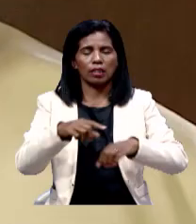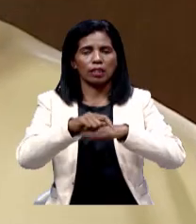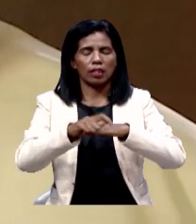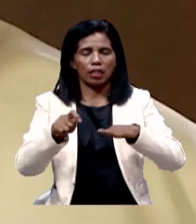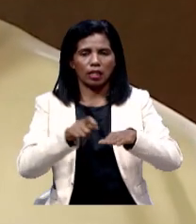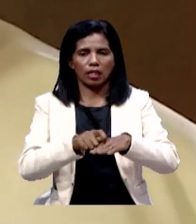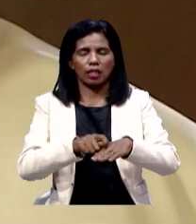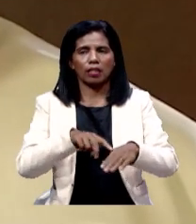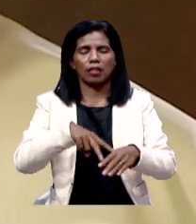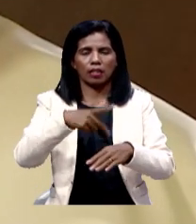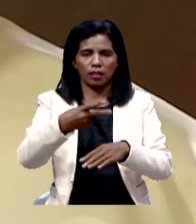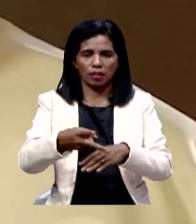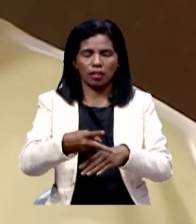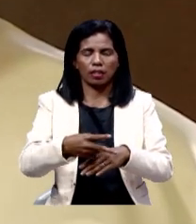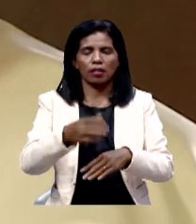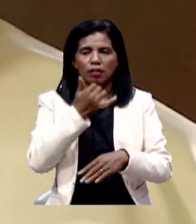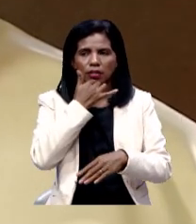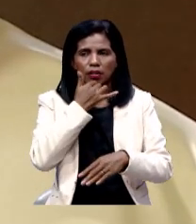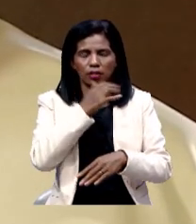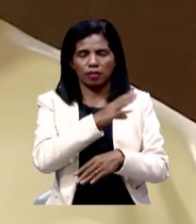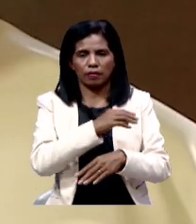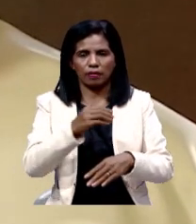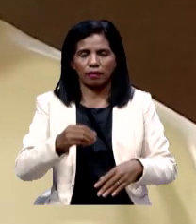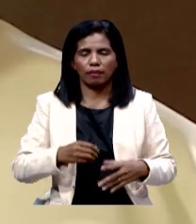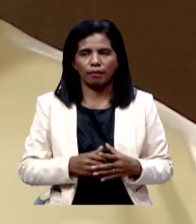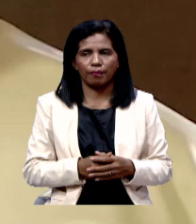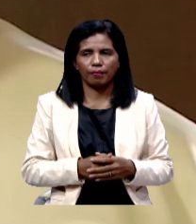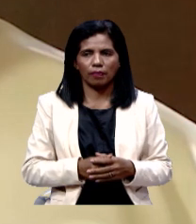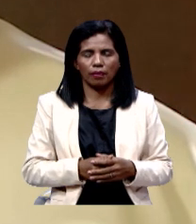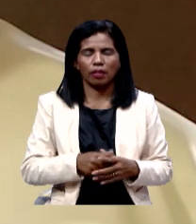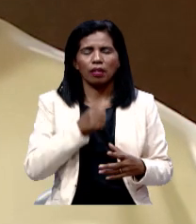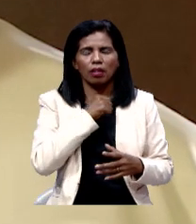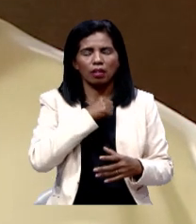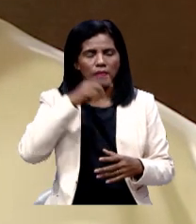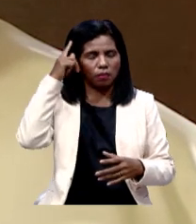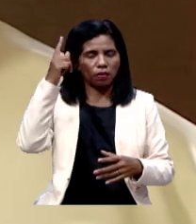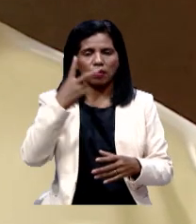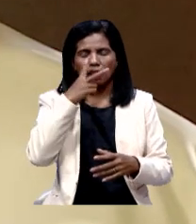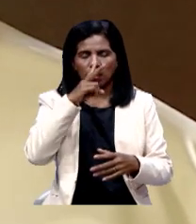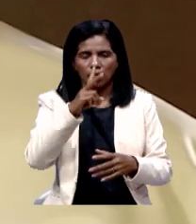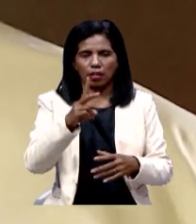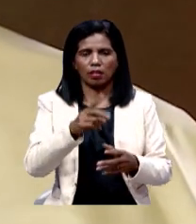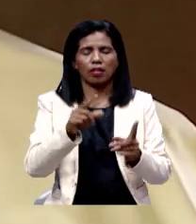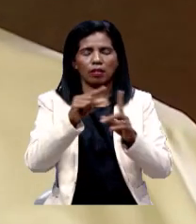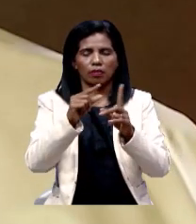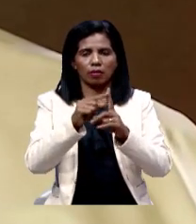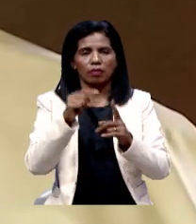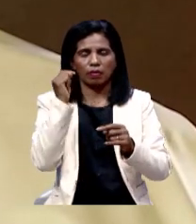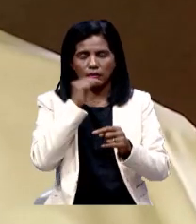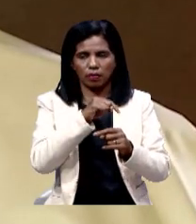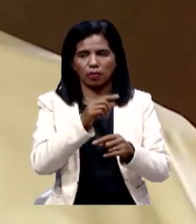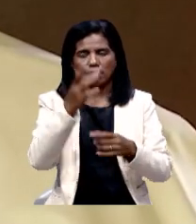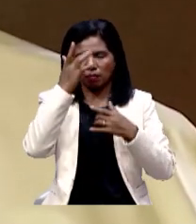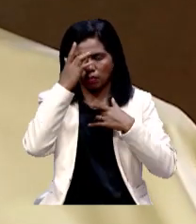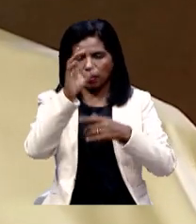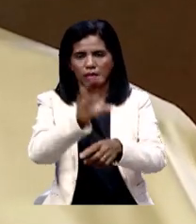hakat sala banhira ligamento sa inflamado. Papa mas afastado ho rumores nebe menciona katak nia heta moras kankru iha